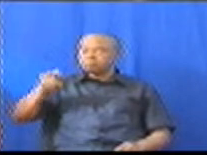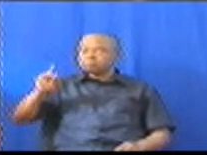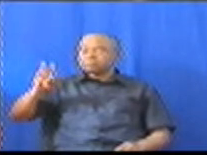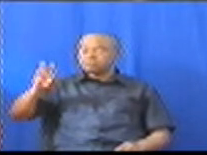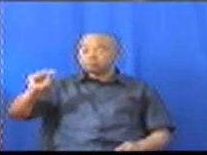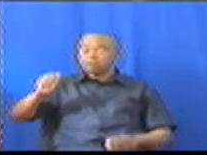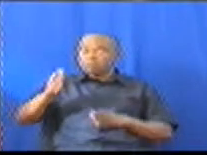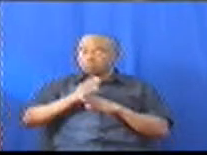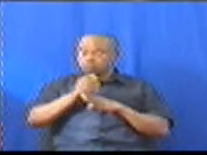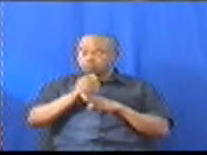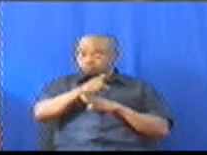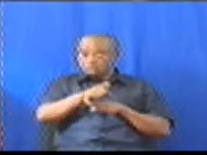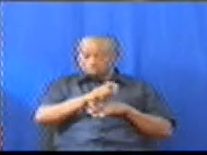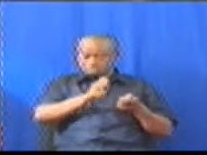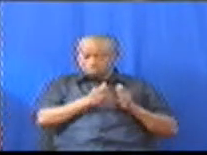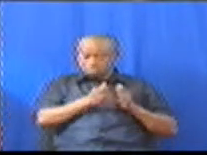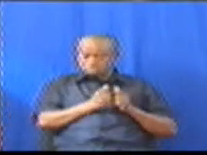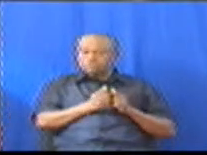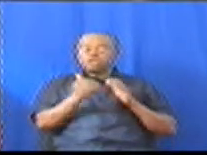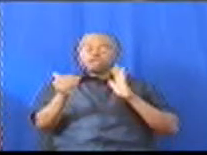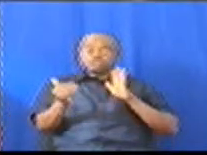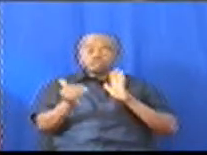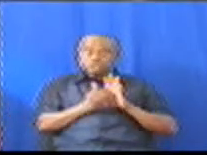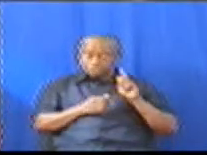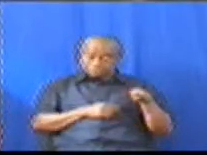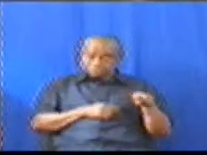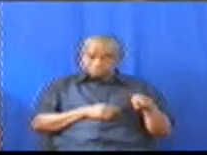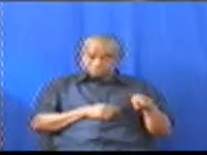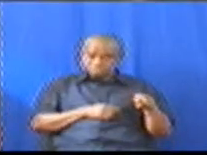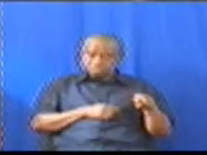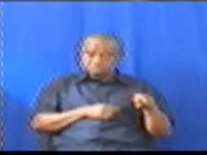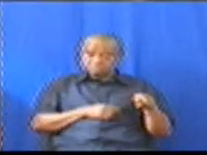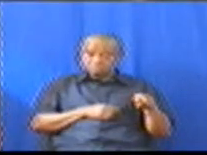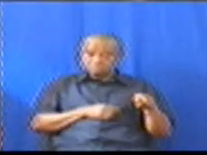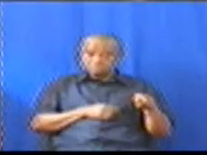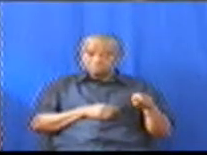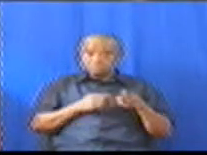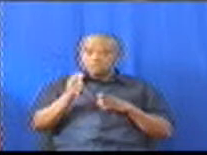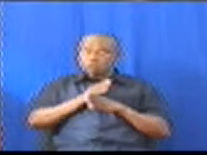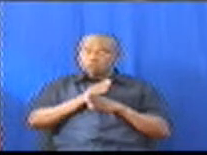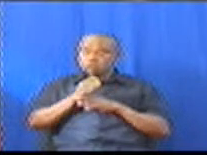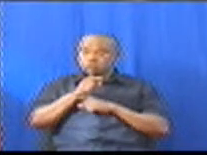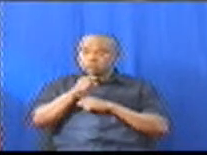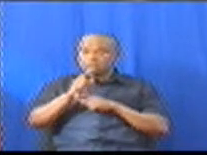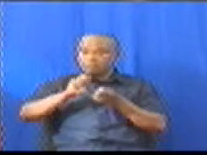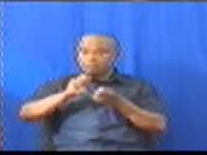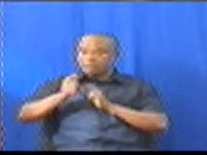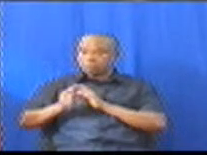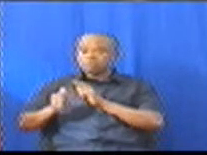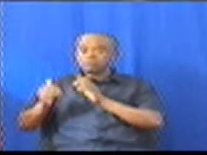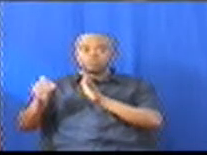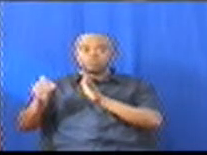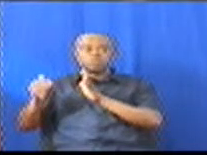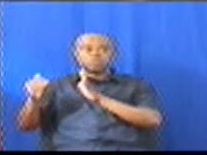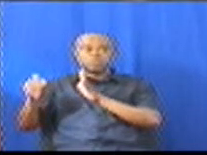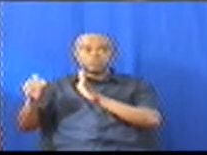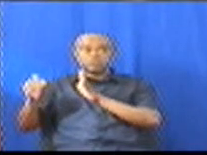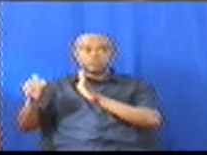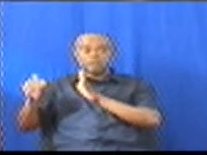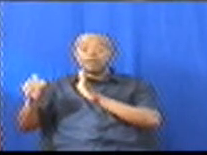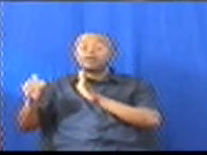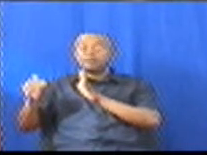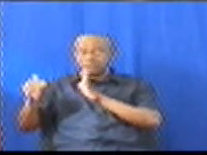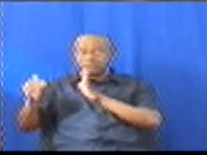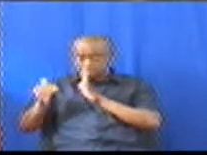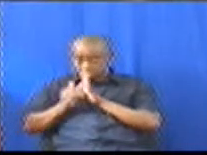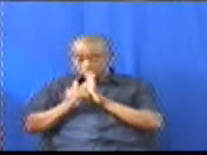haya marekebisho ya Laws Revision Act na marekebisho ya sheria yetu ile ya bunge,